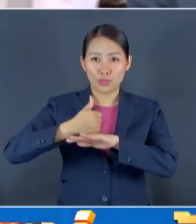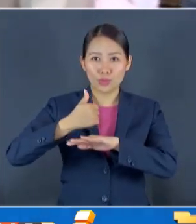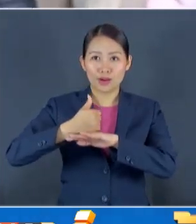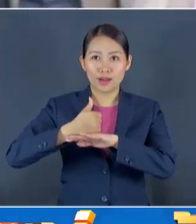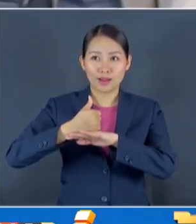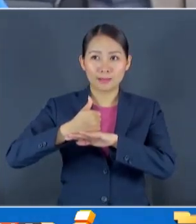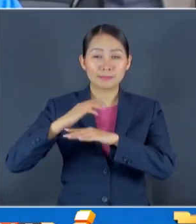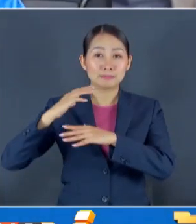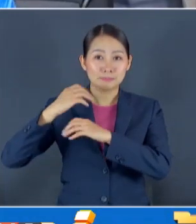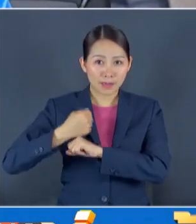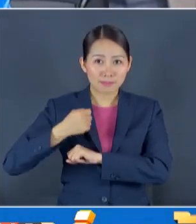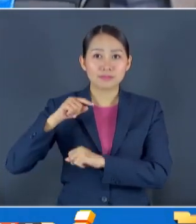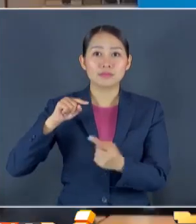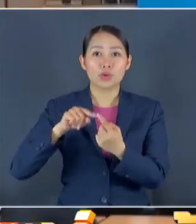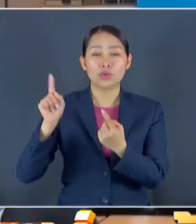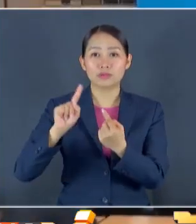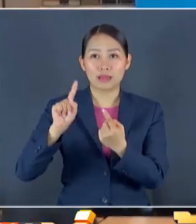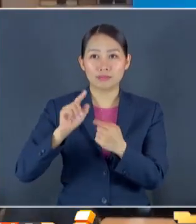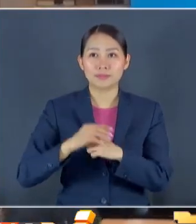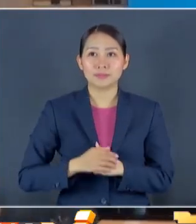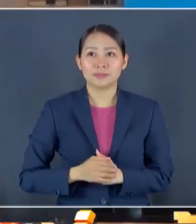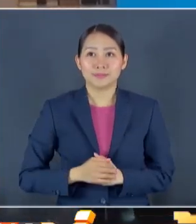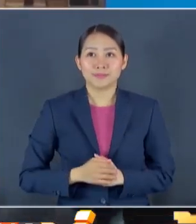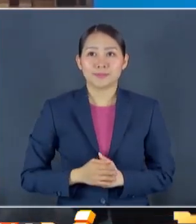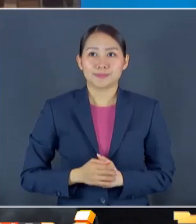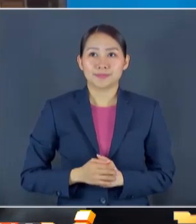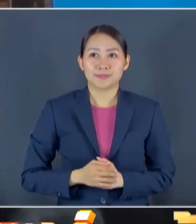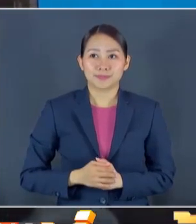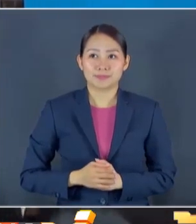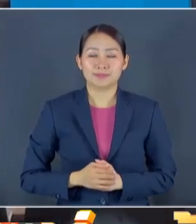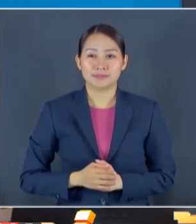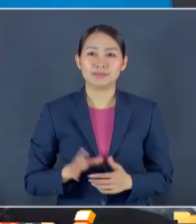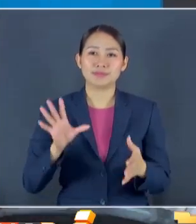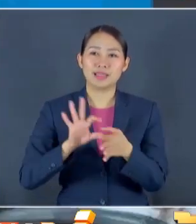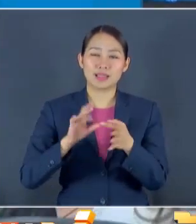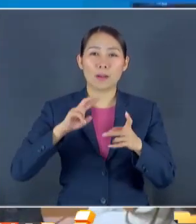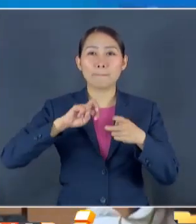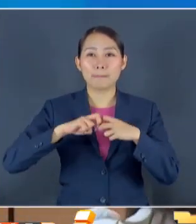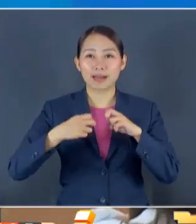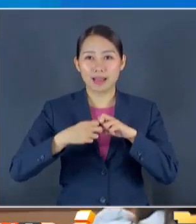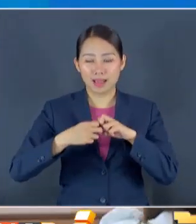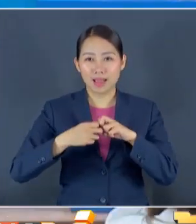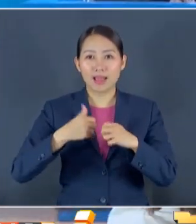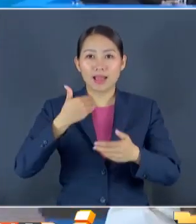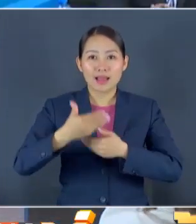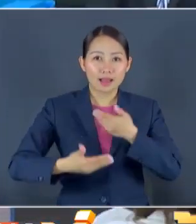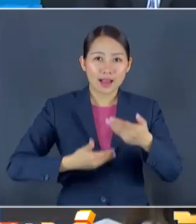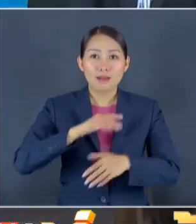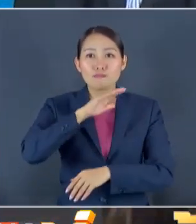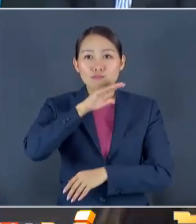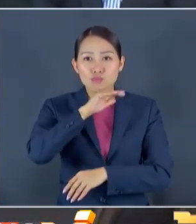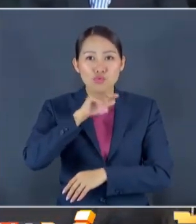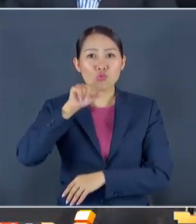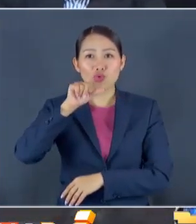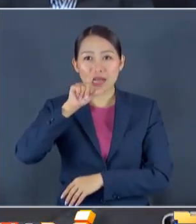ะแล้วก็มีการแถลงปฏิเสธความเกี่ยวข้องกับขบวนการค้าหมูและไก่เถื่อนได้บอกว่าสมัยที่ท่านเป็นรัฐมนต